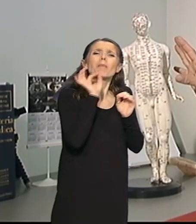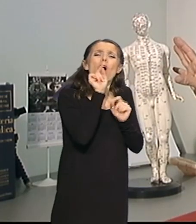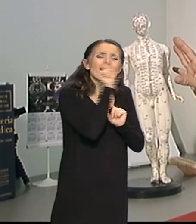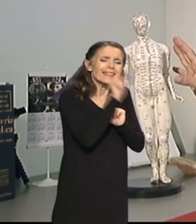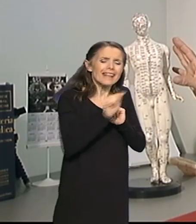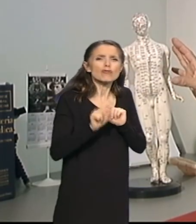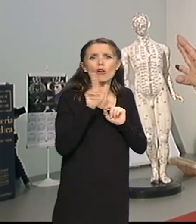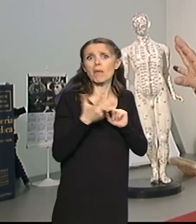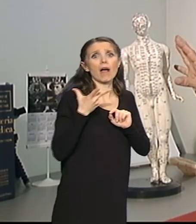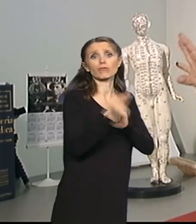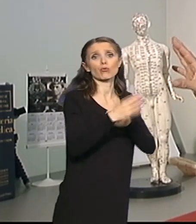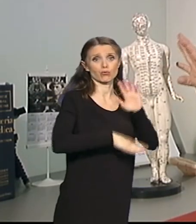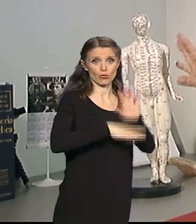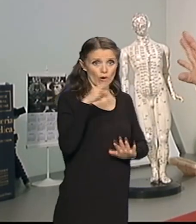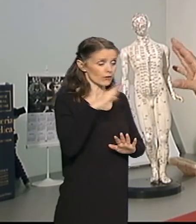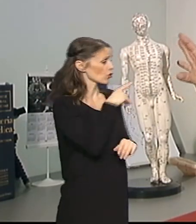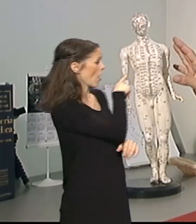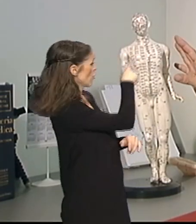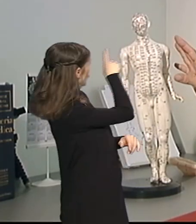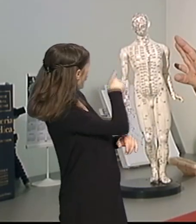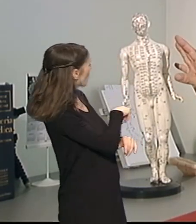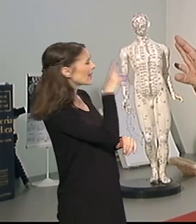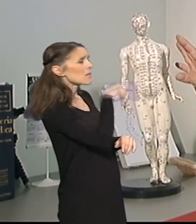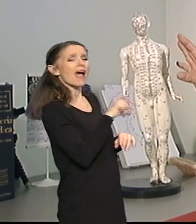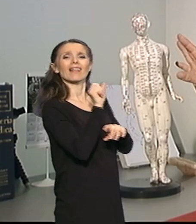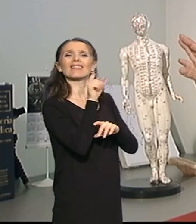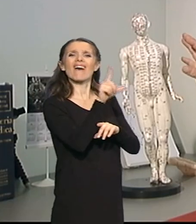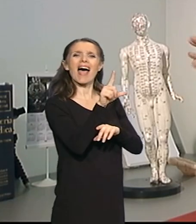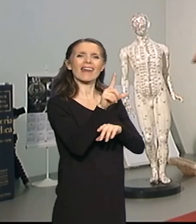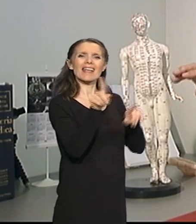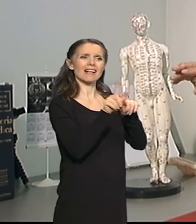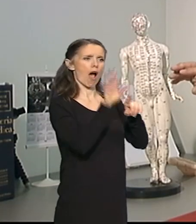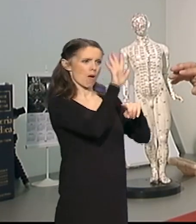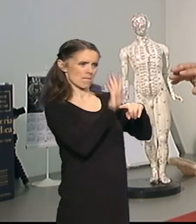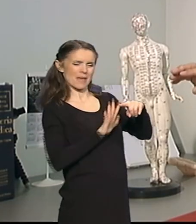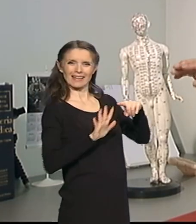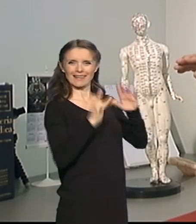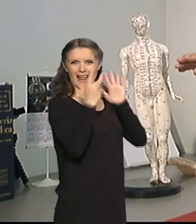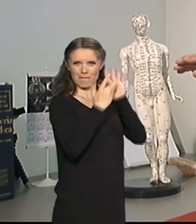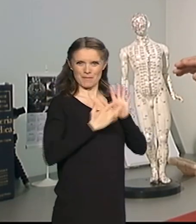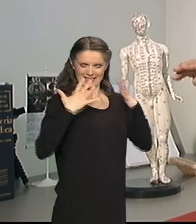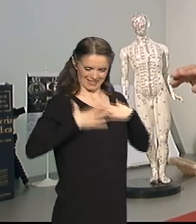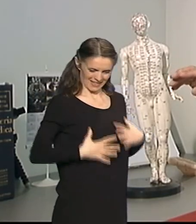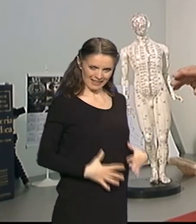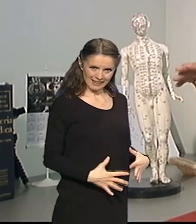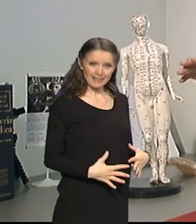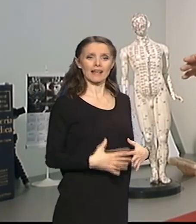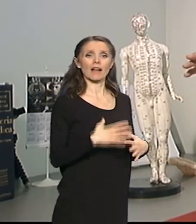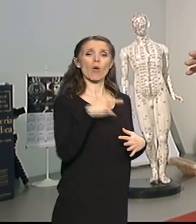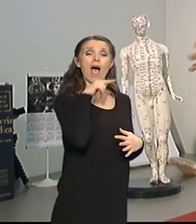bar. Znači, ovo je 12 ima tih osnovnih meridijana i svi ti meridijani se dele